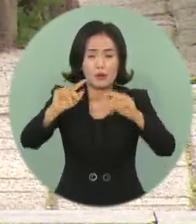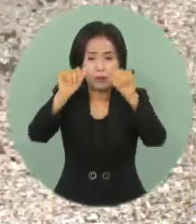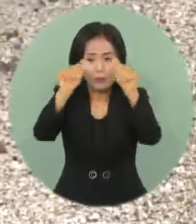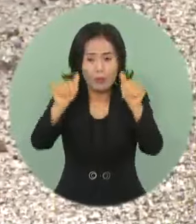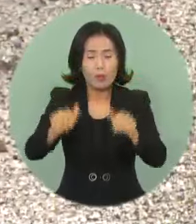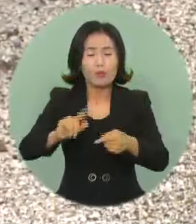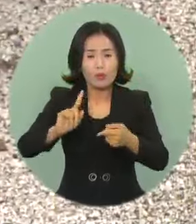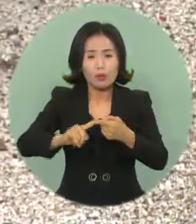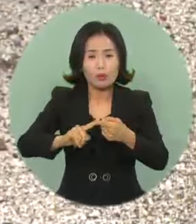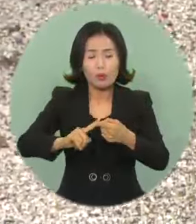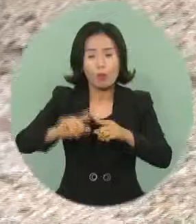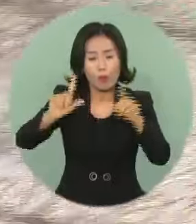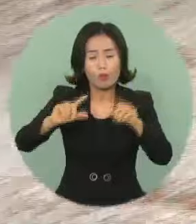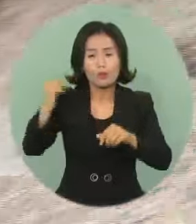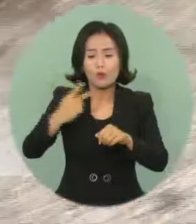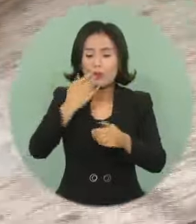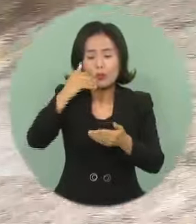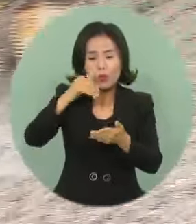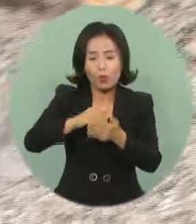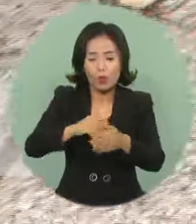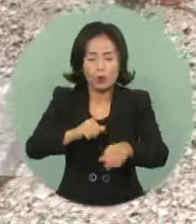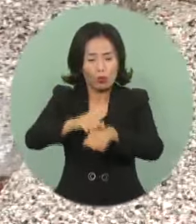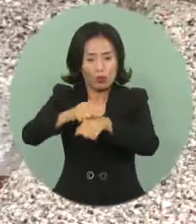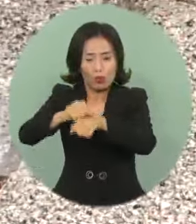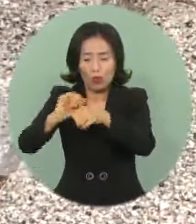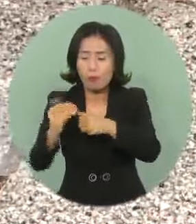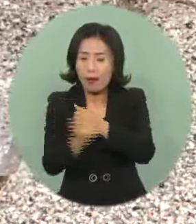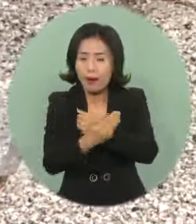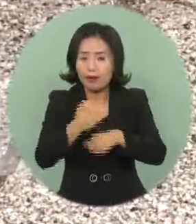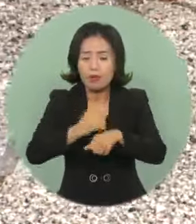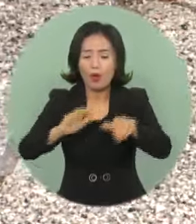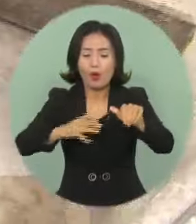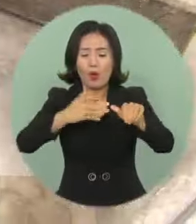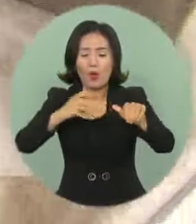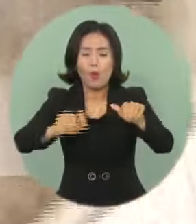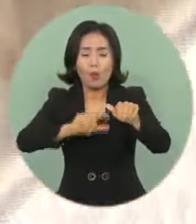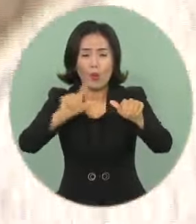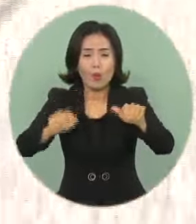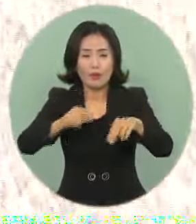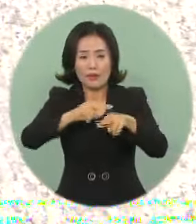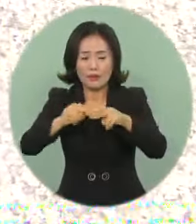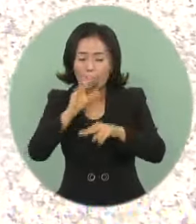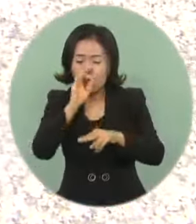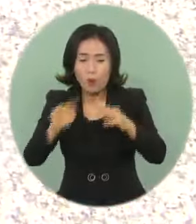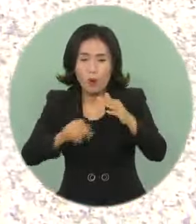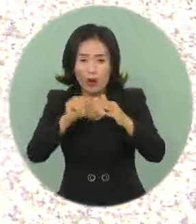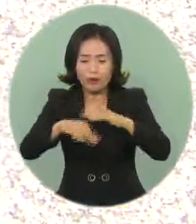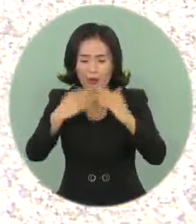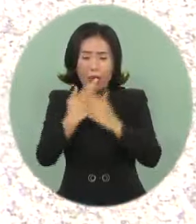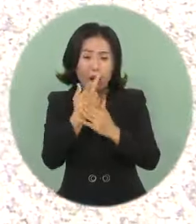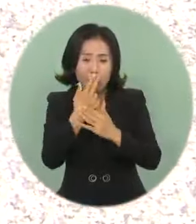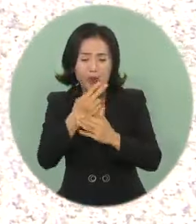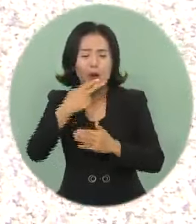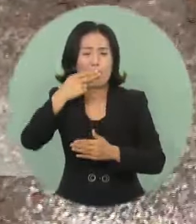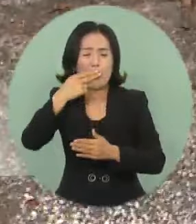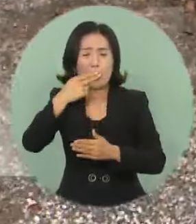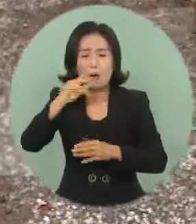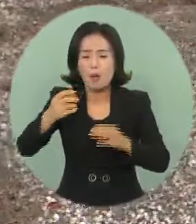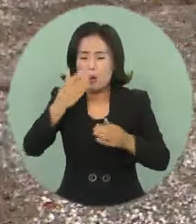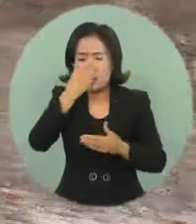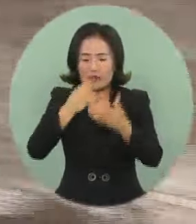기둥 틈새는 물론 돌로 된 적재물들로 가려져 있던 5월 걸상 상단의 구멍 속에도 비닐봉투와 담배꽁초